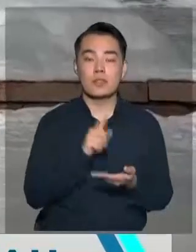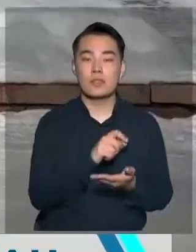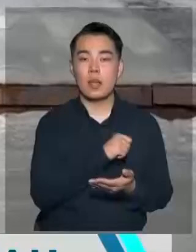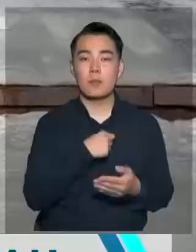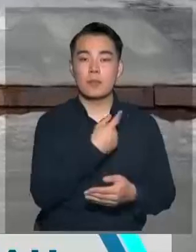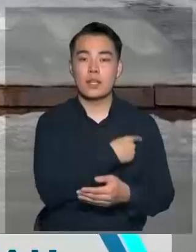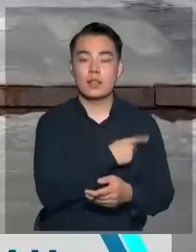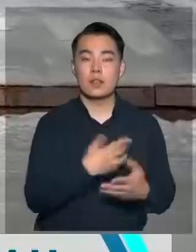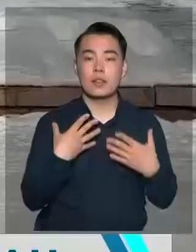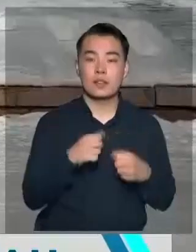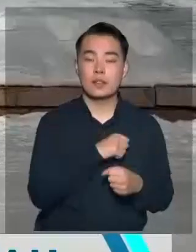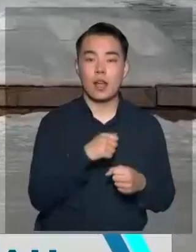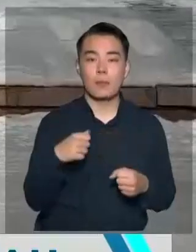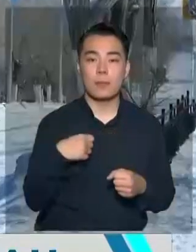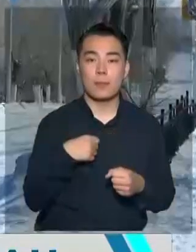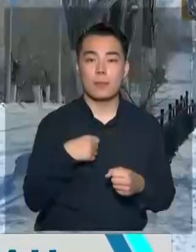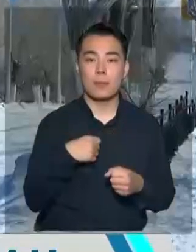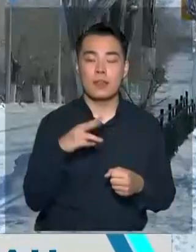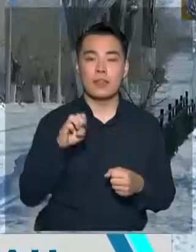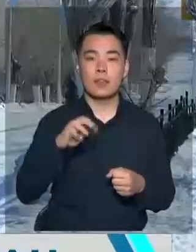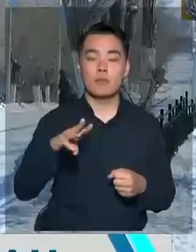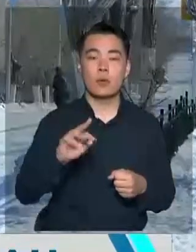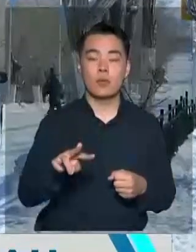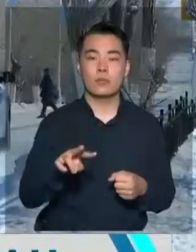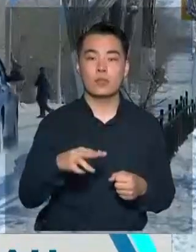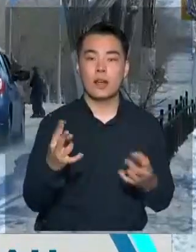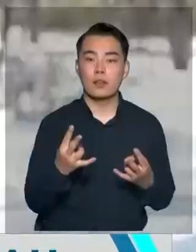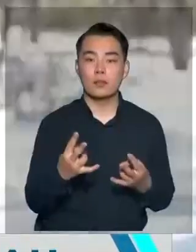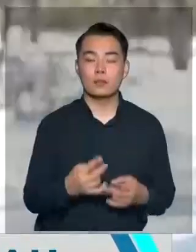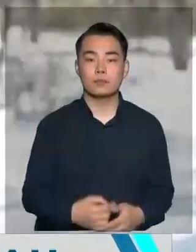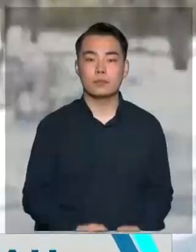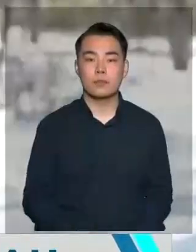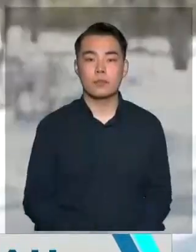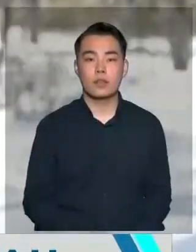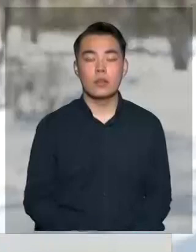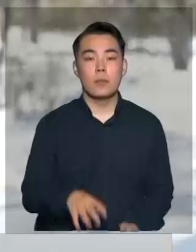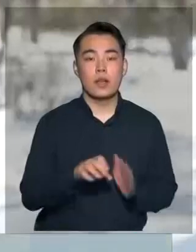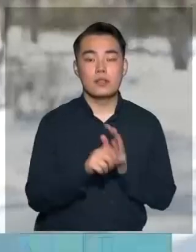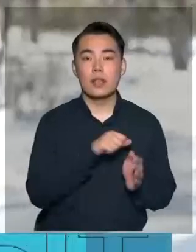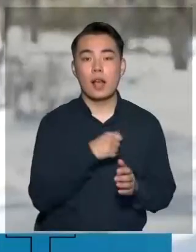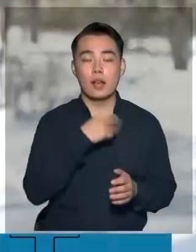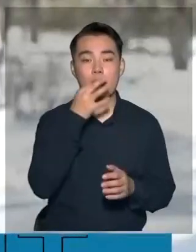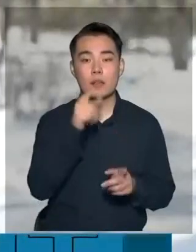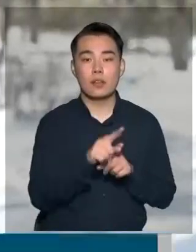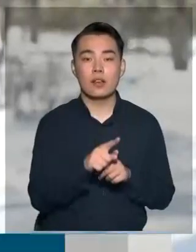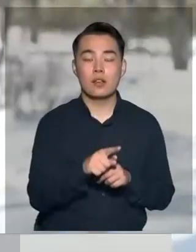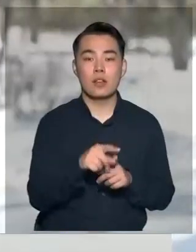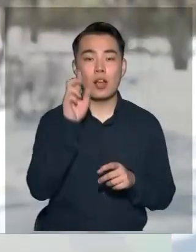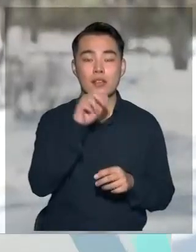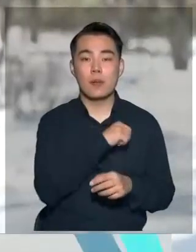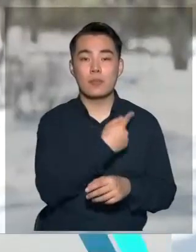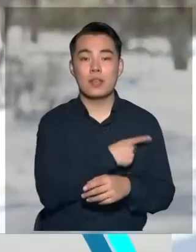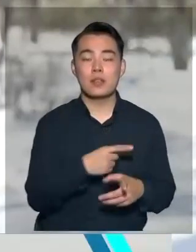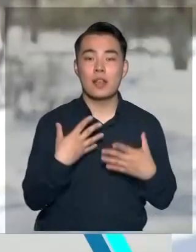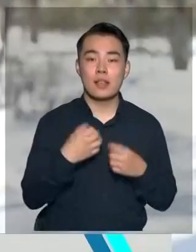әлеуметтік медициналық сақтандыру аясында ем-дом қабылдауы тиіс. Сонымен міндетті әлеуметтік медициналық